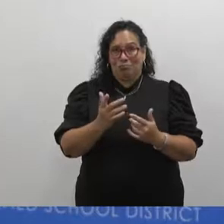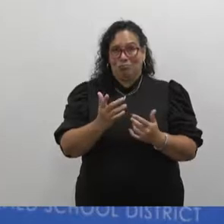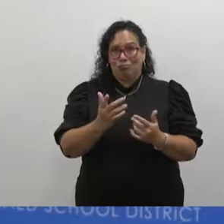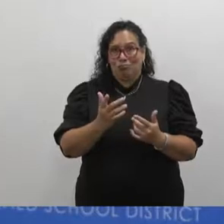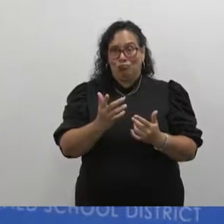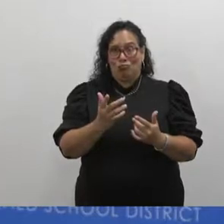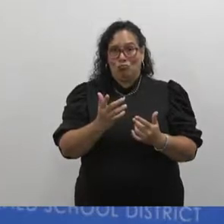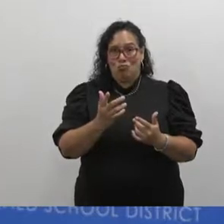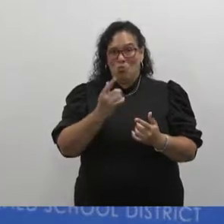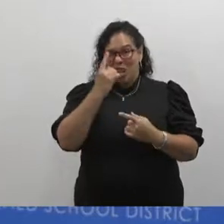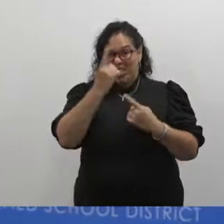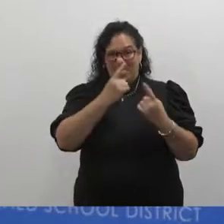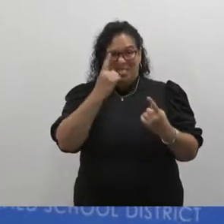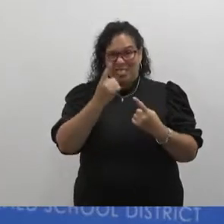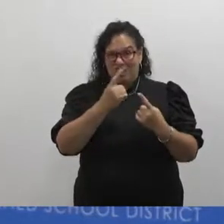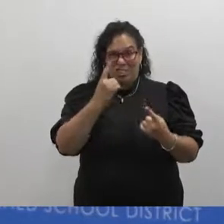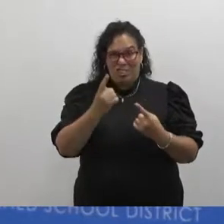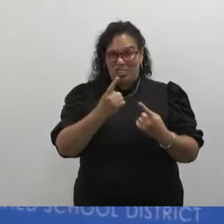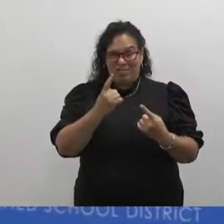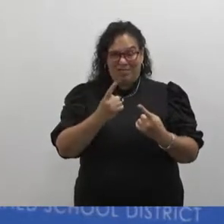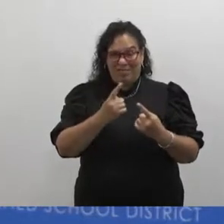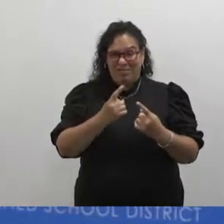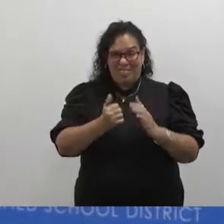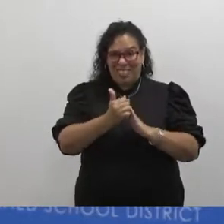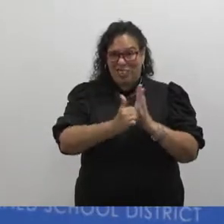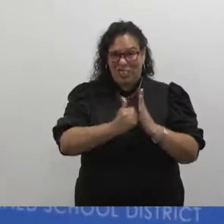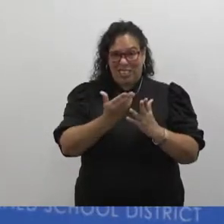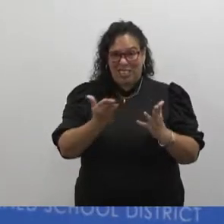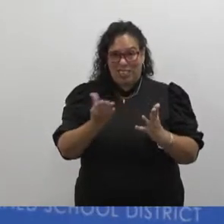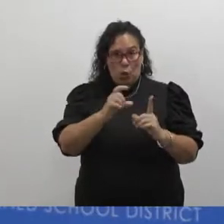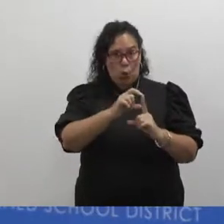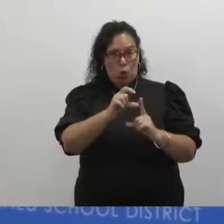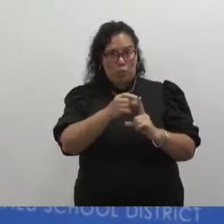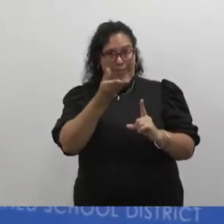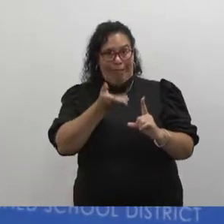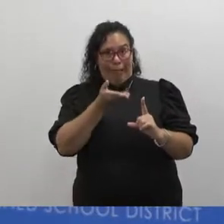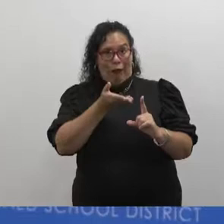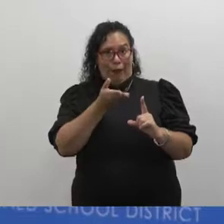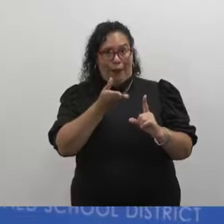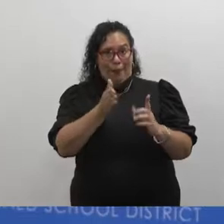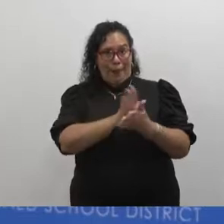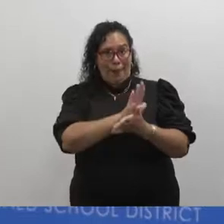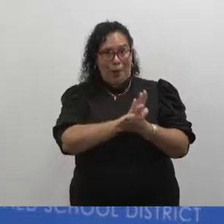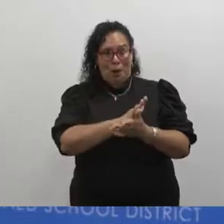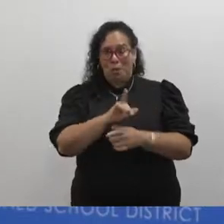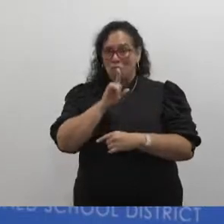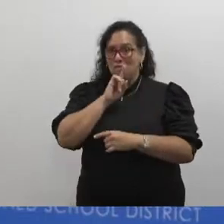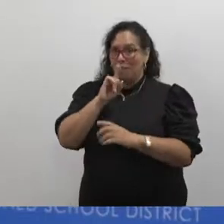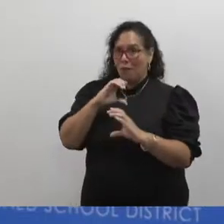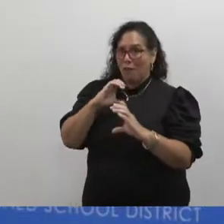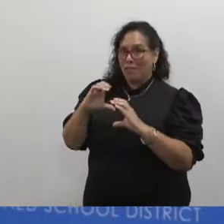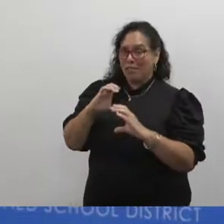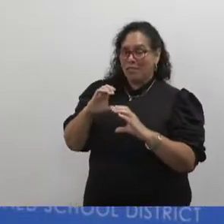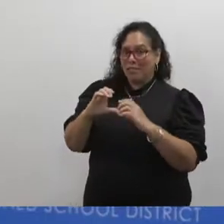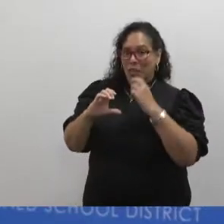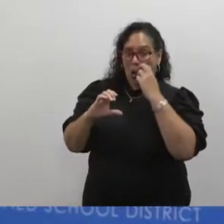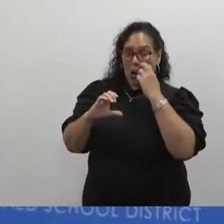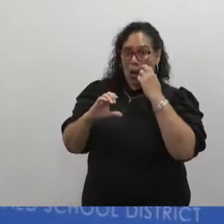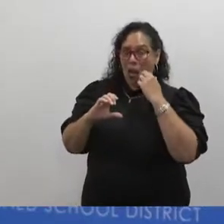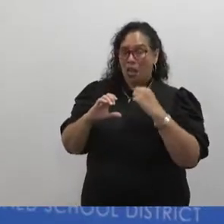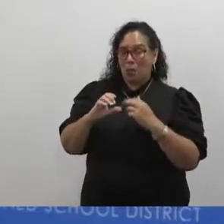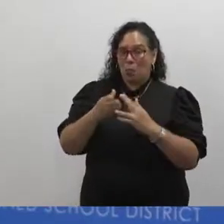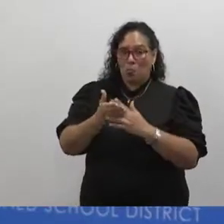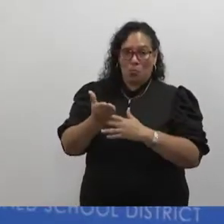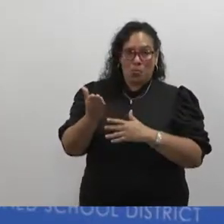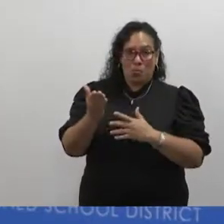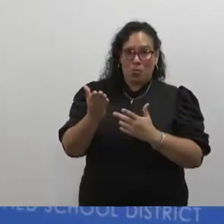bay, xem ai chặt cầm bạc sa nâng chặt tăng thiên bát đâm bay ở dương bạc ruột khné rồi môi cổ mà hạ chôn